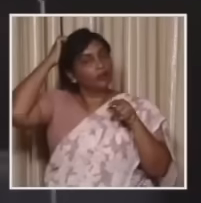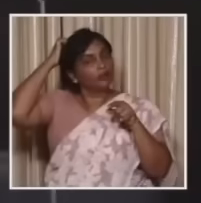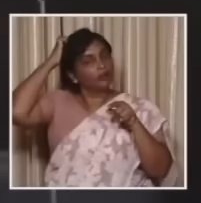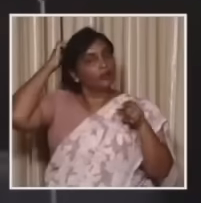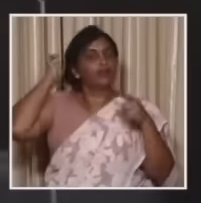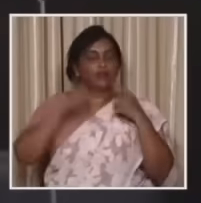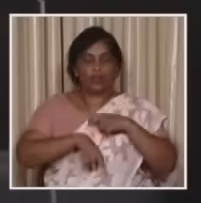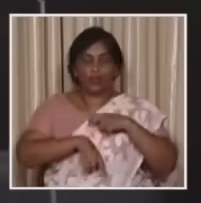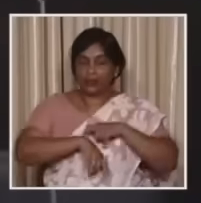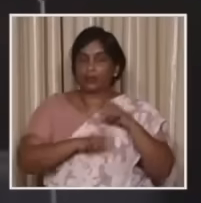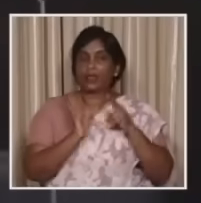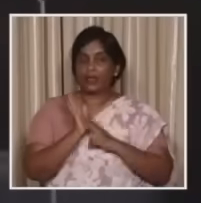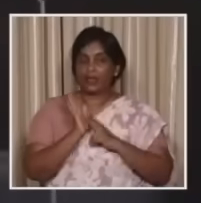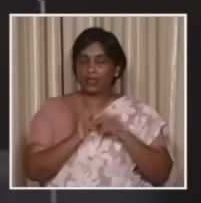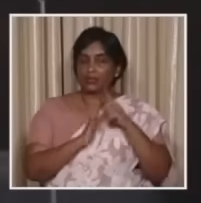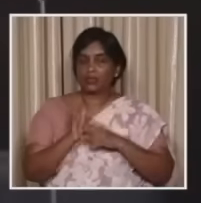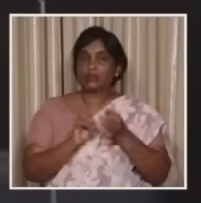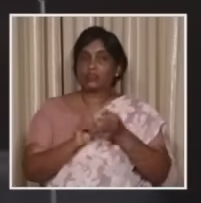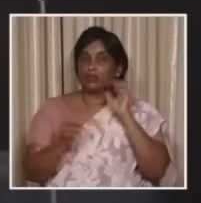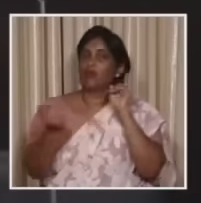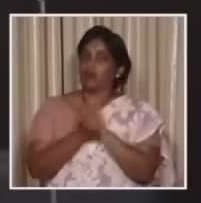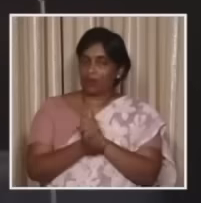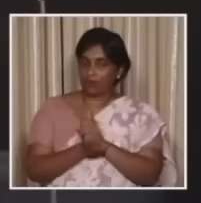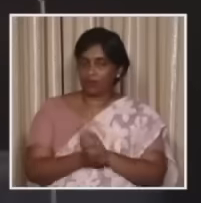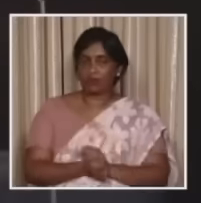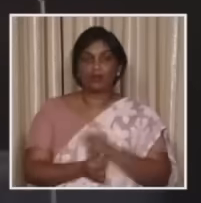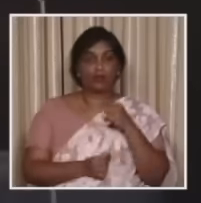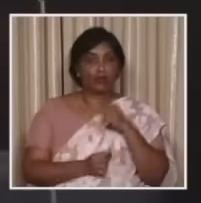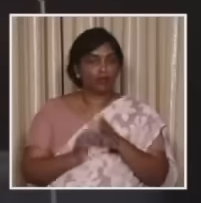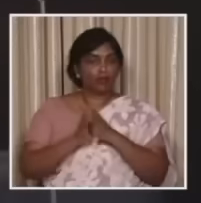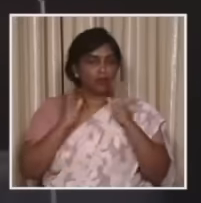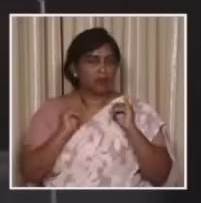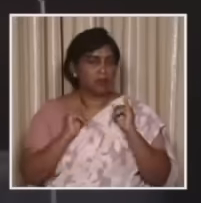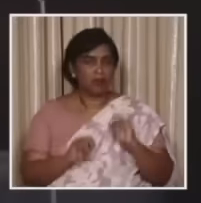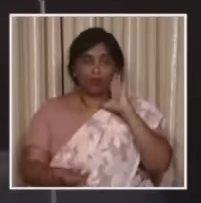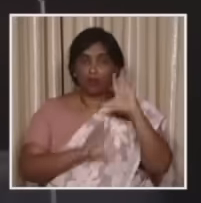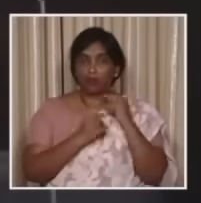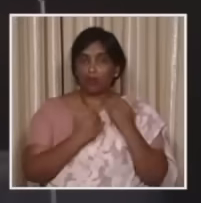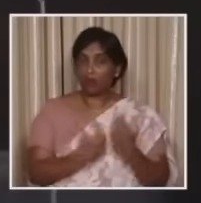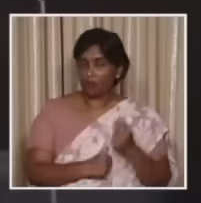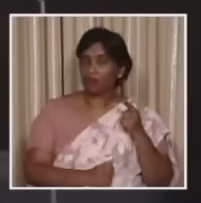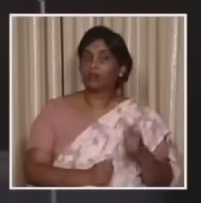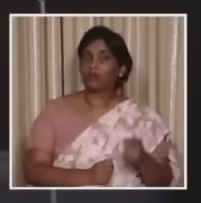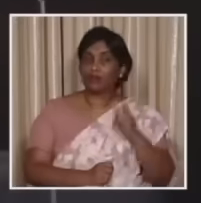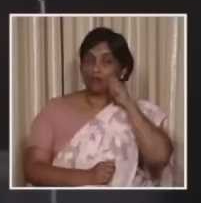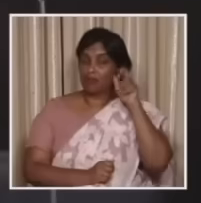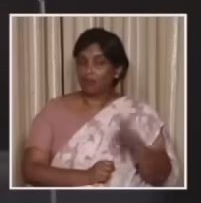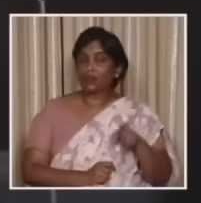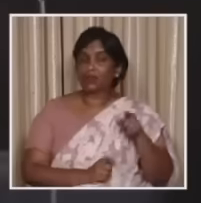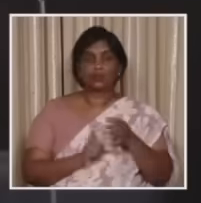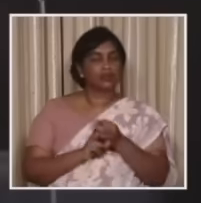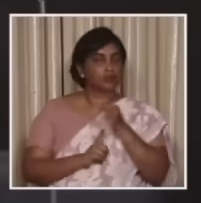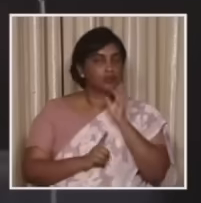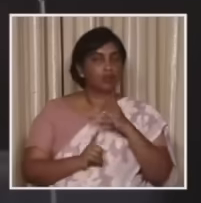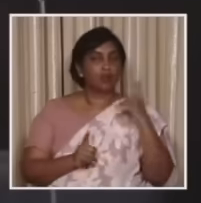අවස්ථාවේදීත් නිලන්ත ජයවර්ධනට ඒ ජනාධිපති හම්බෙලා තියෙනවා එතකොට මෙච්චර භයානක තොරතුරක් ලැබිලා මේ පුද්ගලයා ඒ